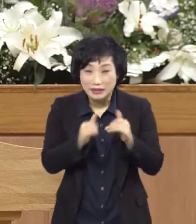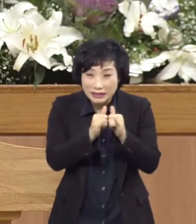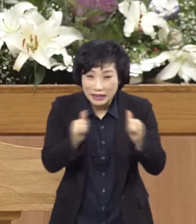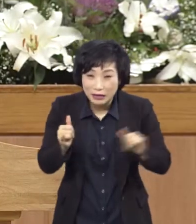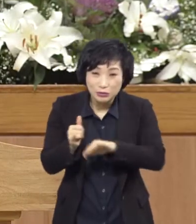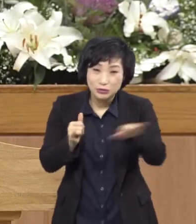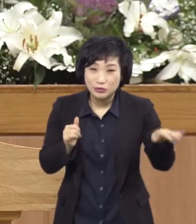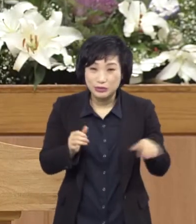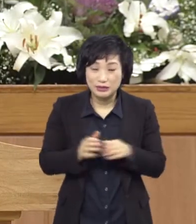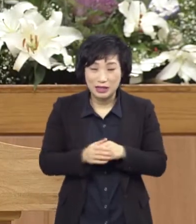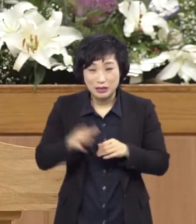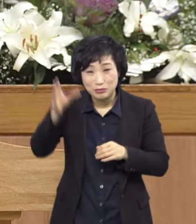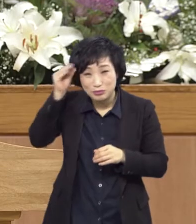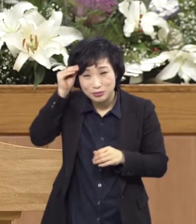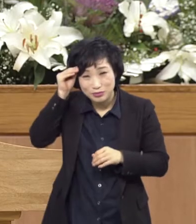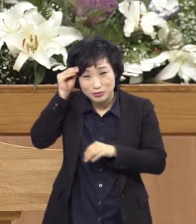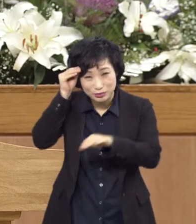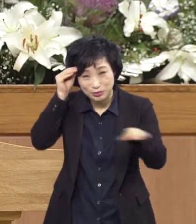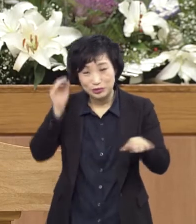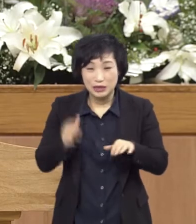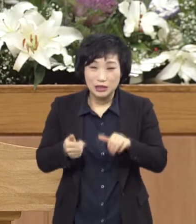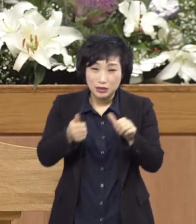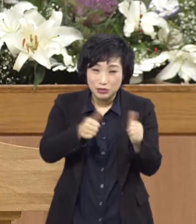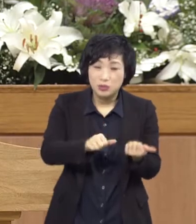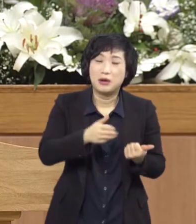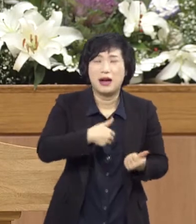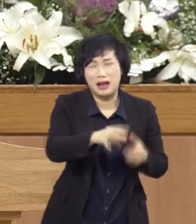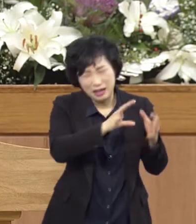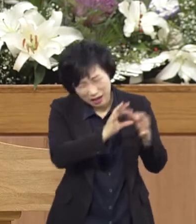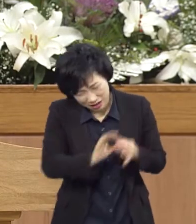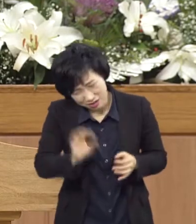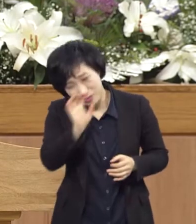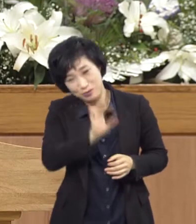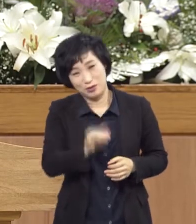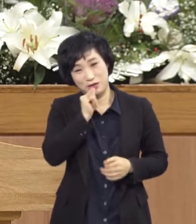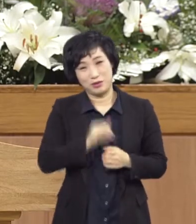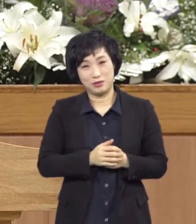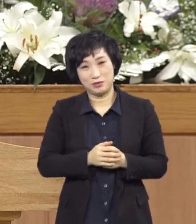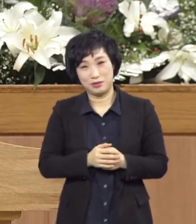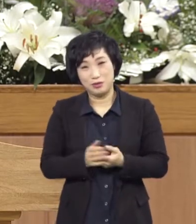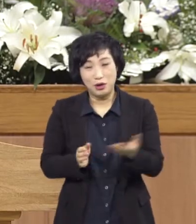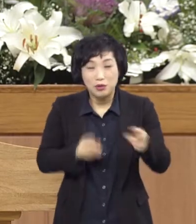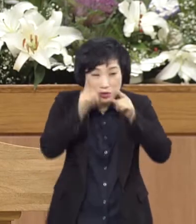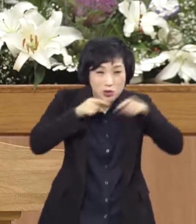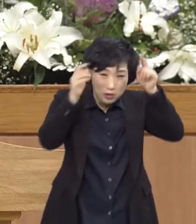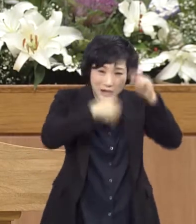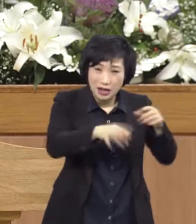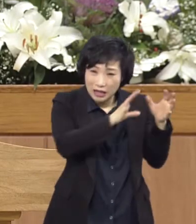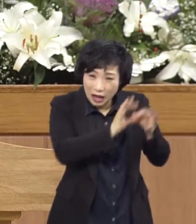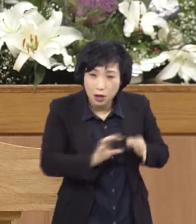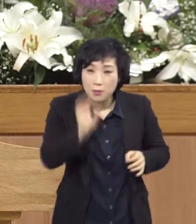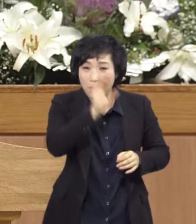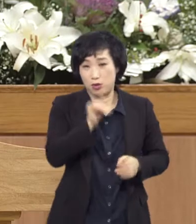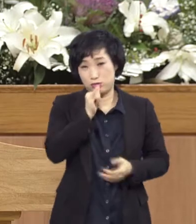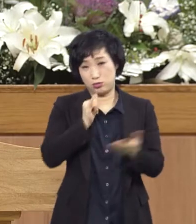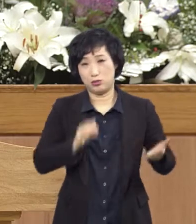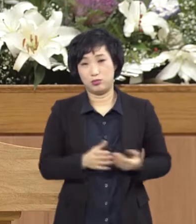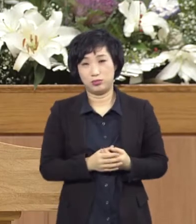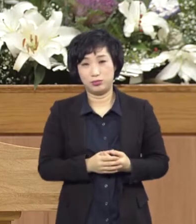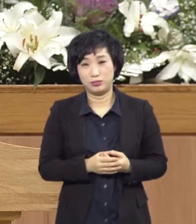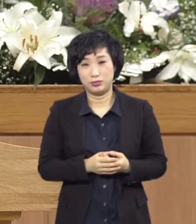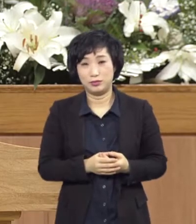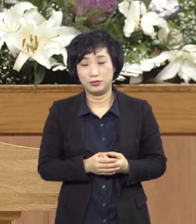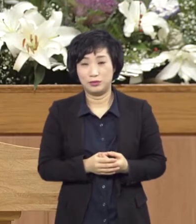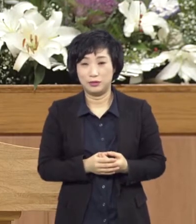인간은 미련해서 죽음으로 죽음으로 죽음으로 죽음으로 지옥으로 지옥으로 지옥으로 지옥으로 가고